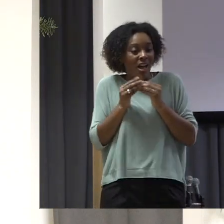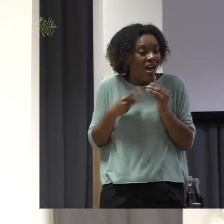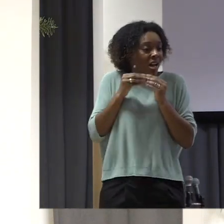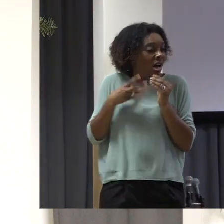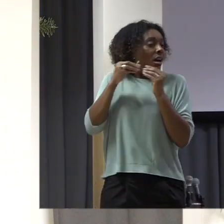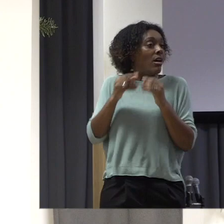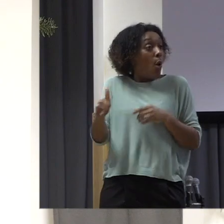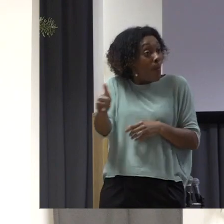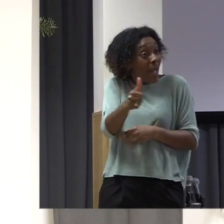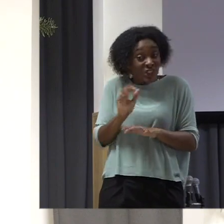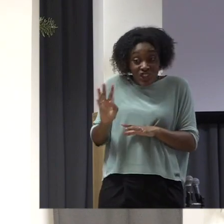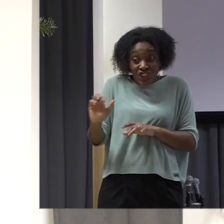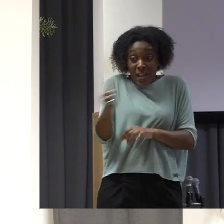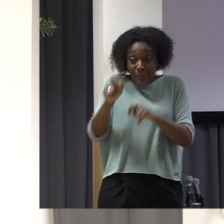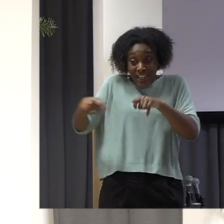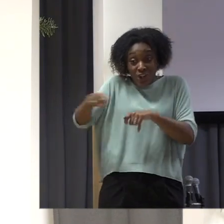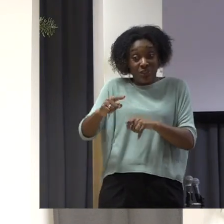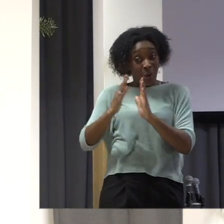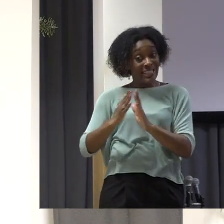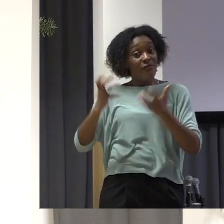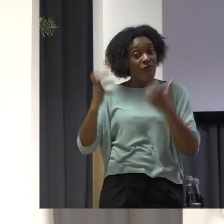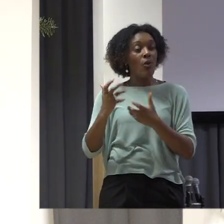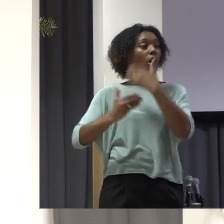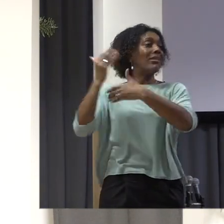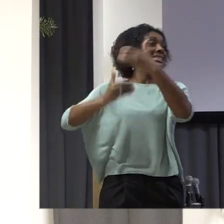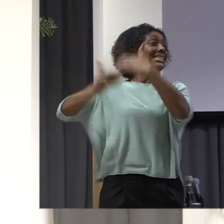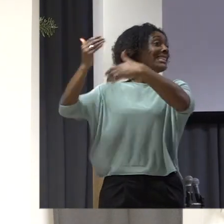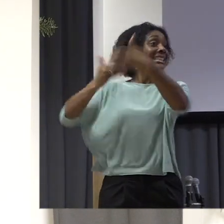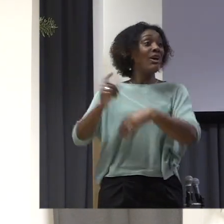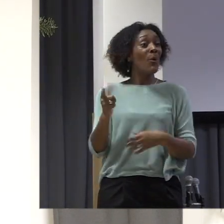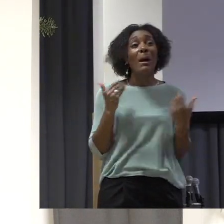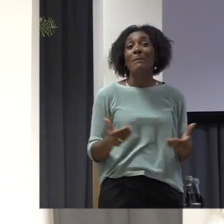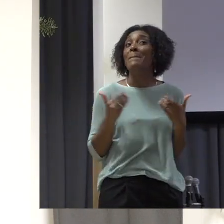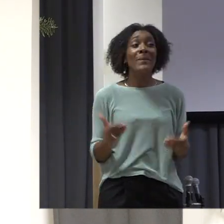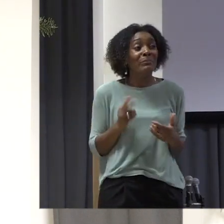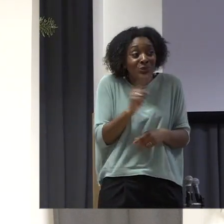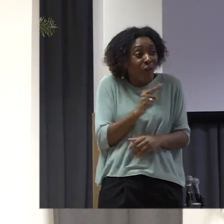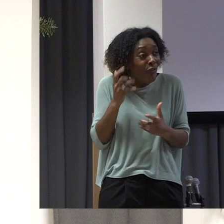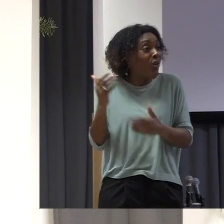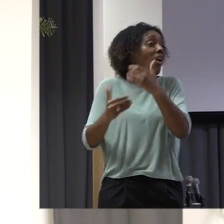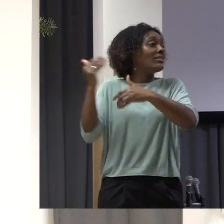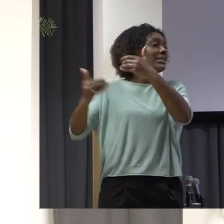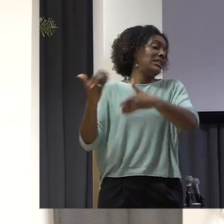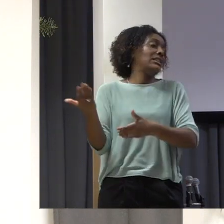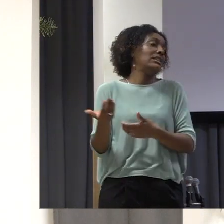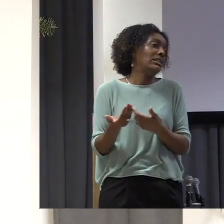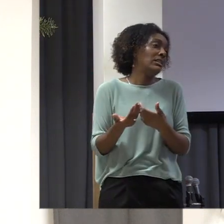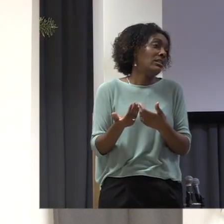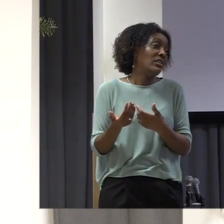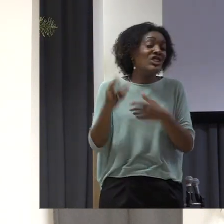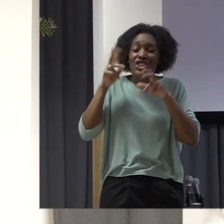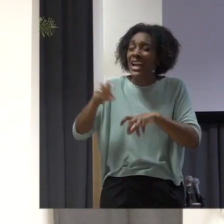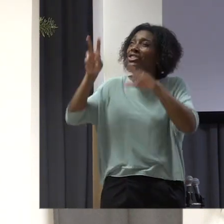encouragé. Et c'était formidable pour lui de voir le comportement de cette Église. Mais il cherchait constamment